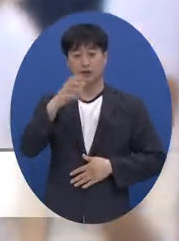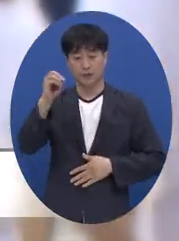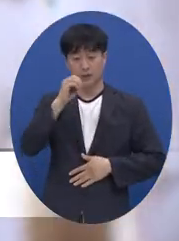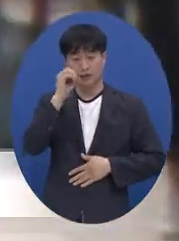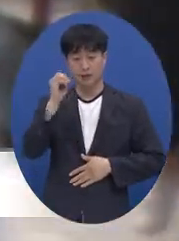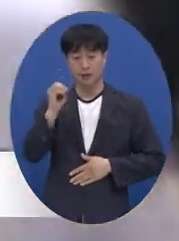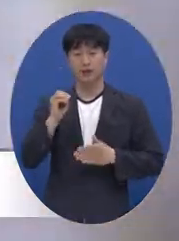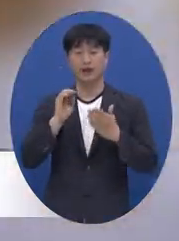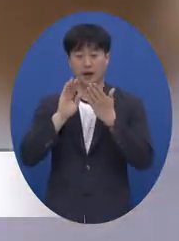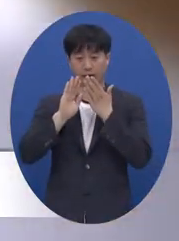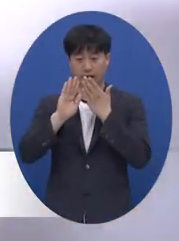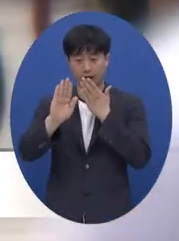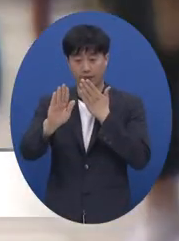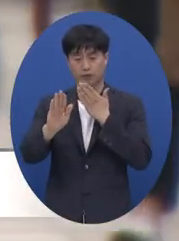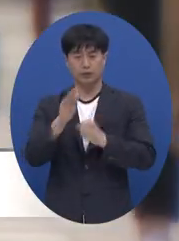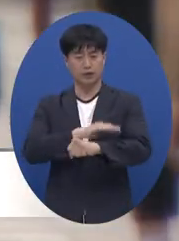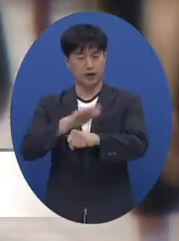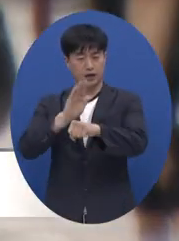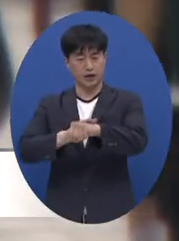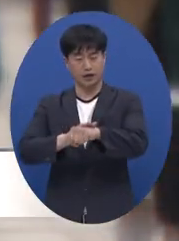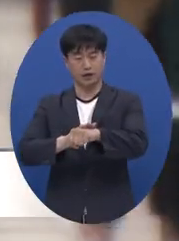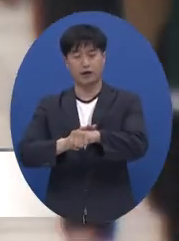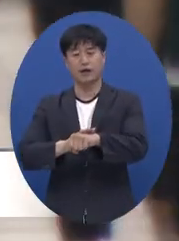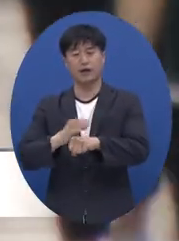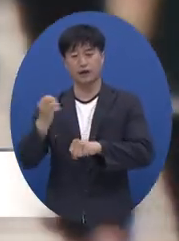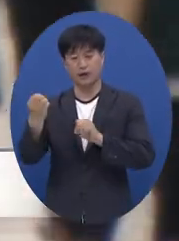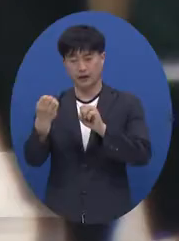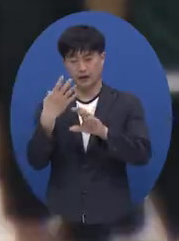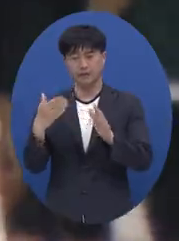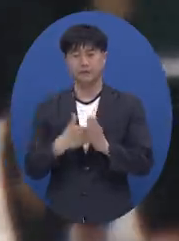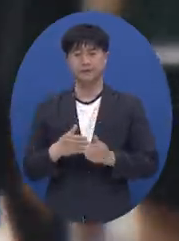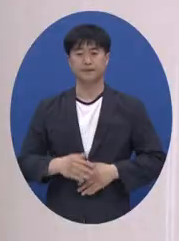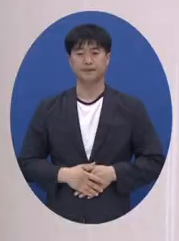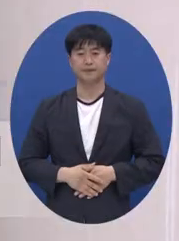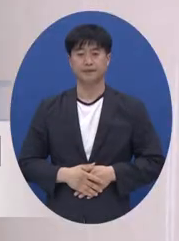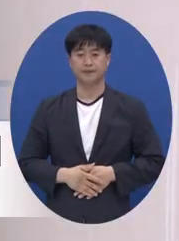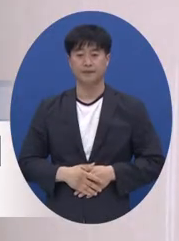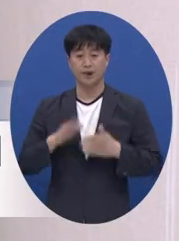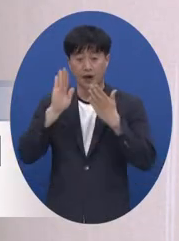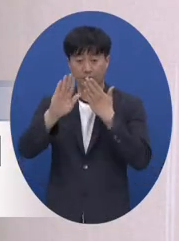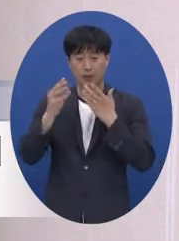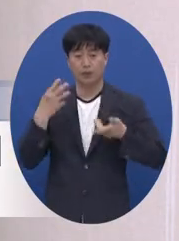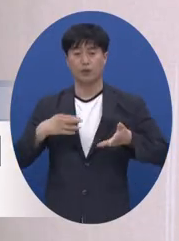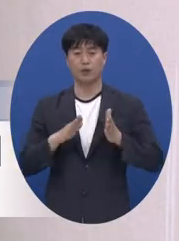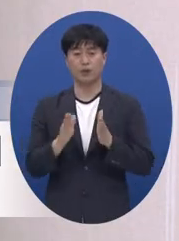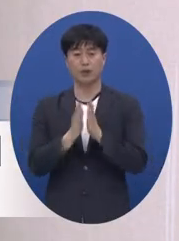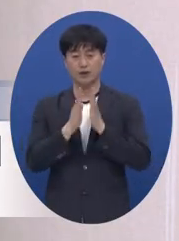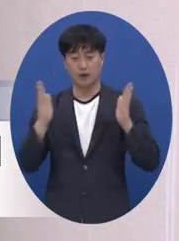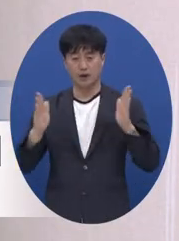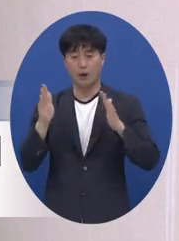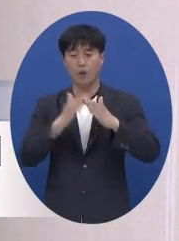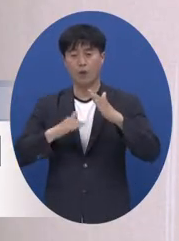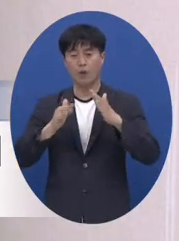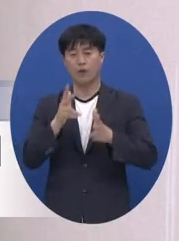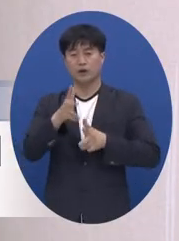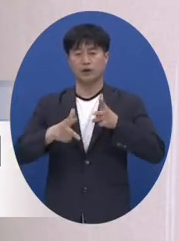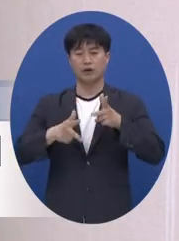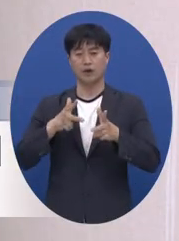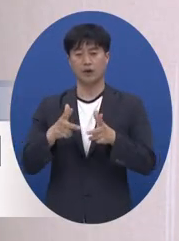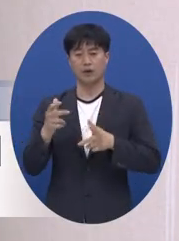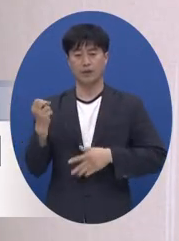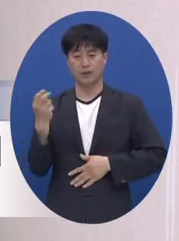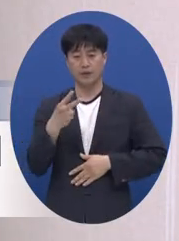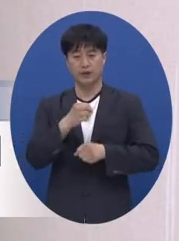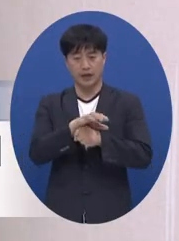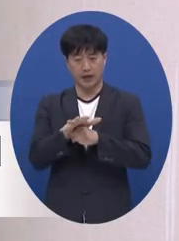70%에 달하는 도민이 지금보다 잘할 것이라는데 한 표를 던졌습니다. 앞으로 우리 경기도가 펼칠